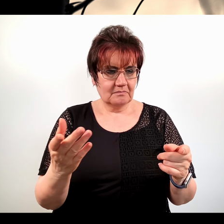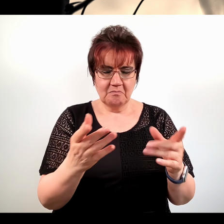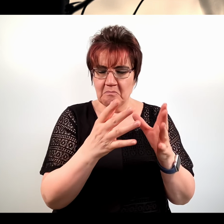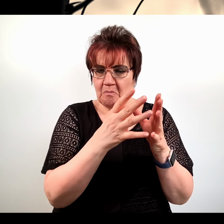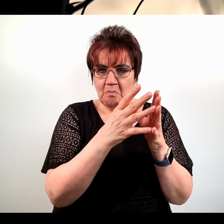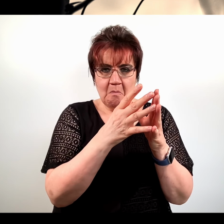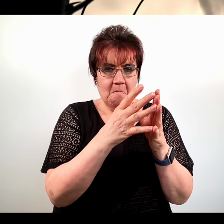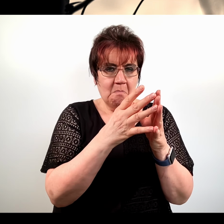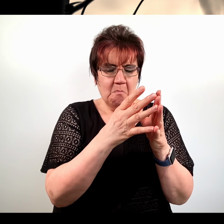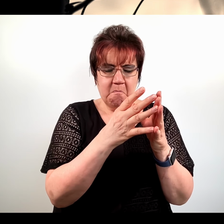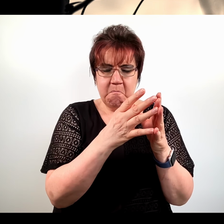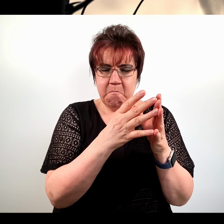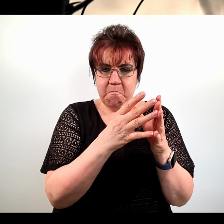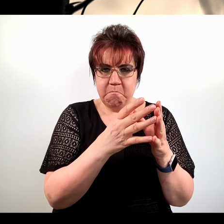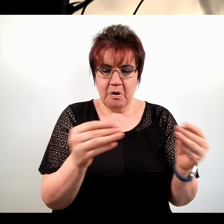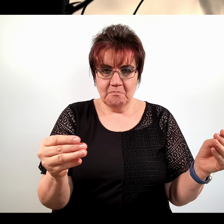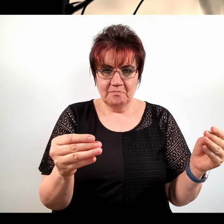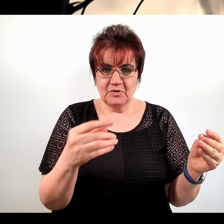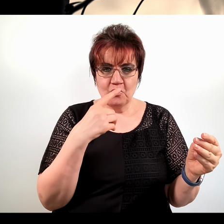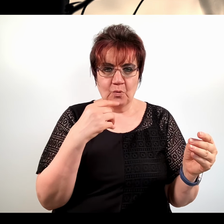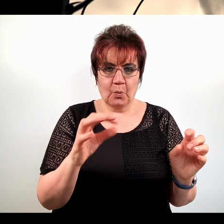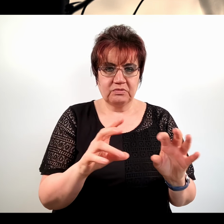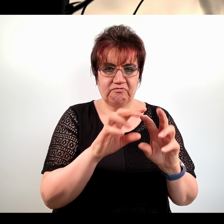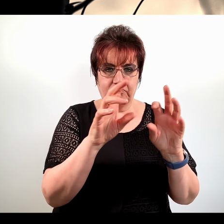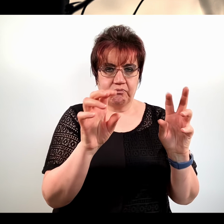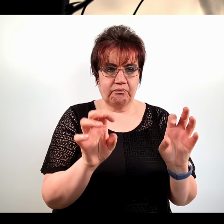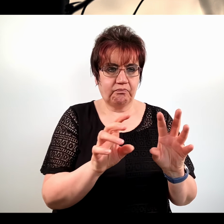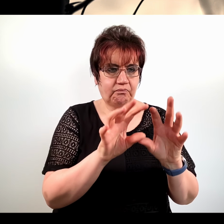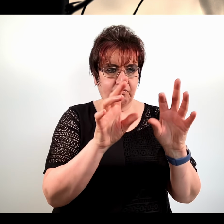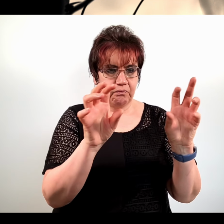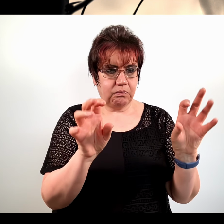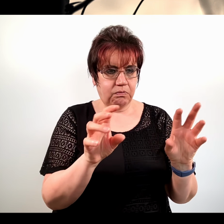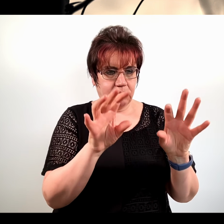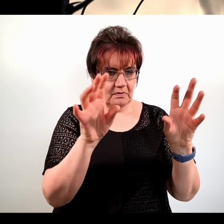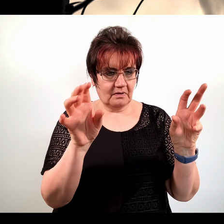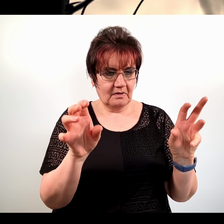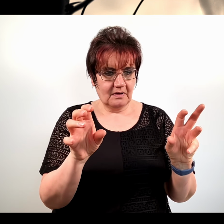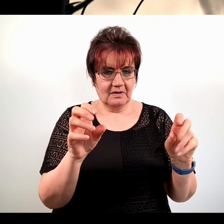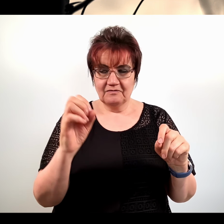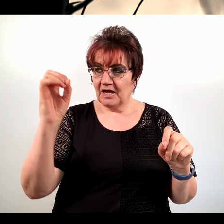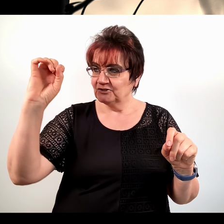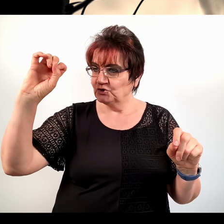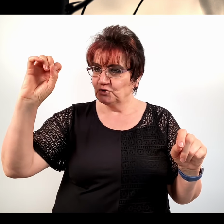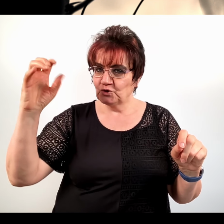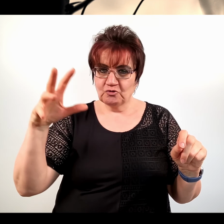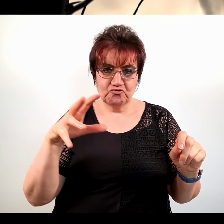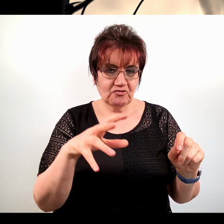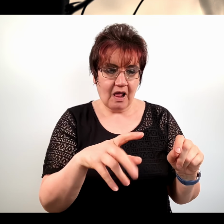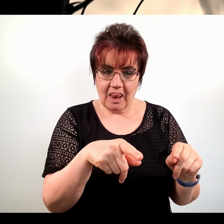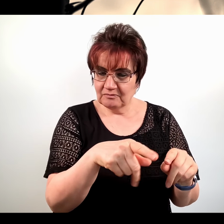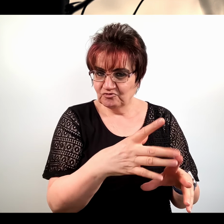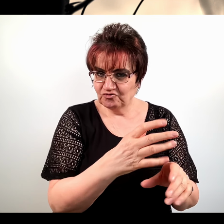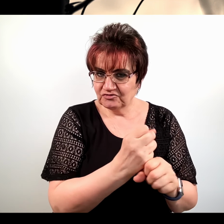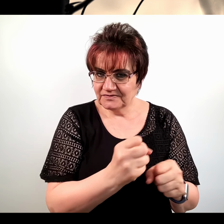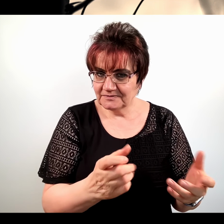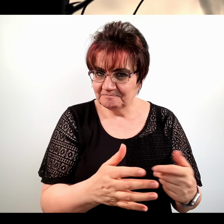löste er sich in eine große, rote Wolke auf und floh vor der Reinheit der Sonne.